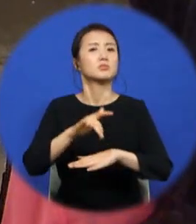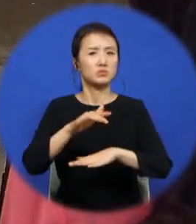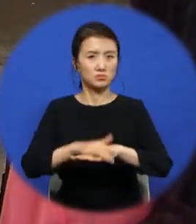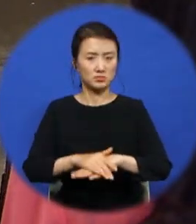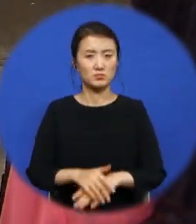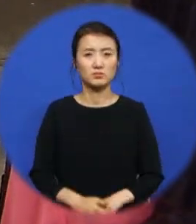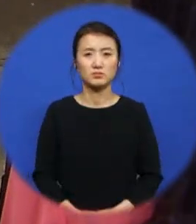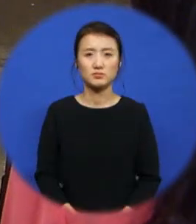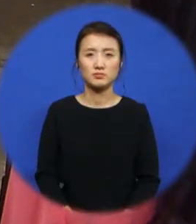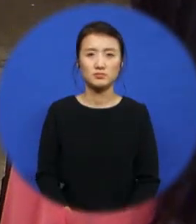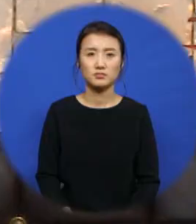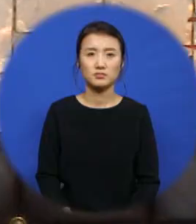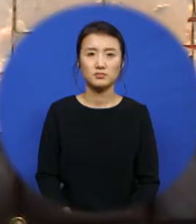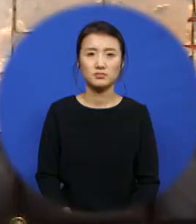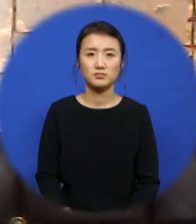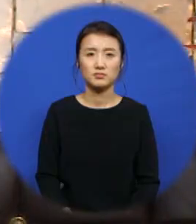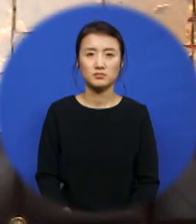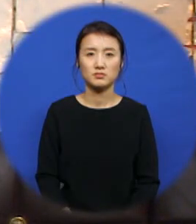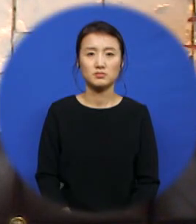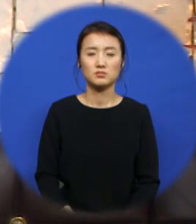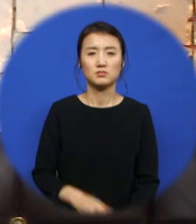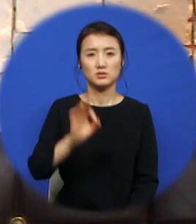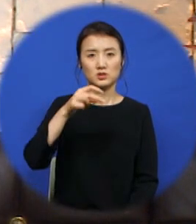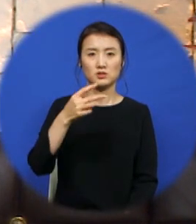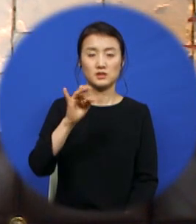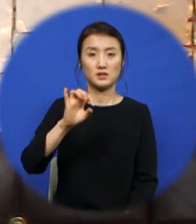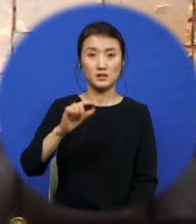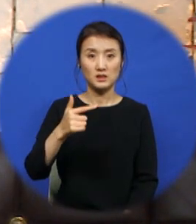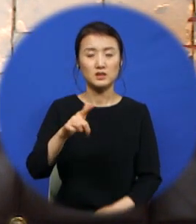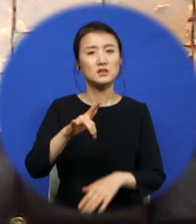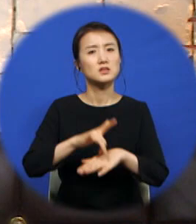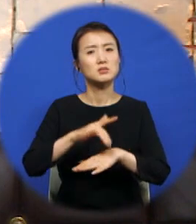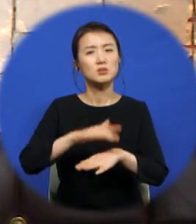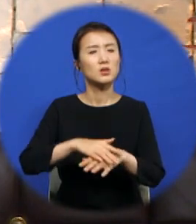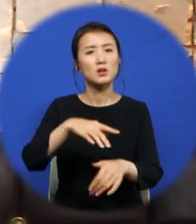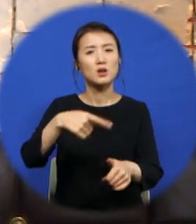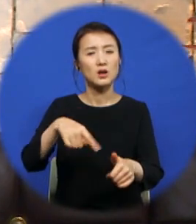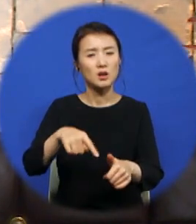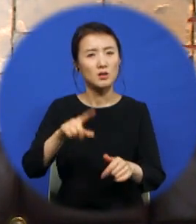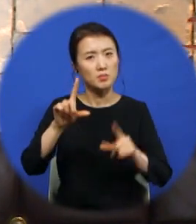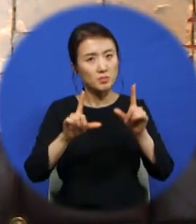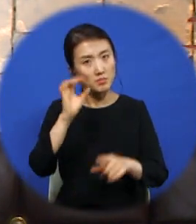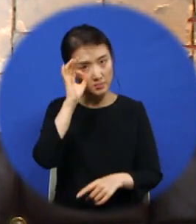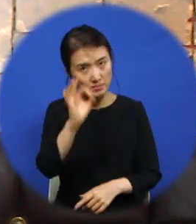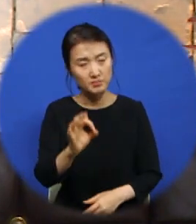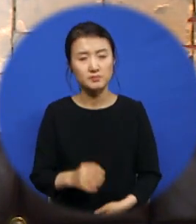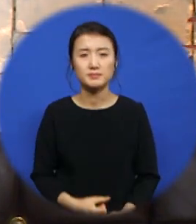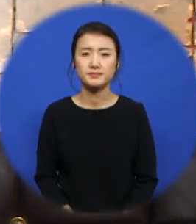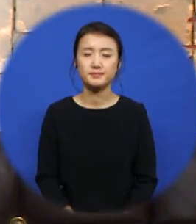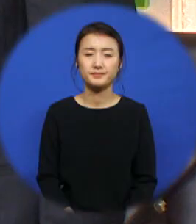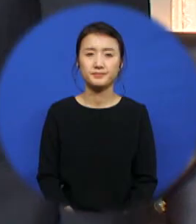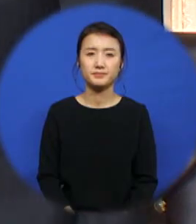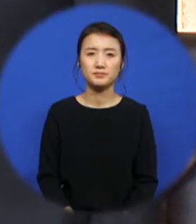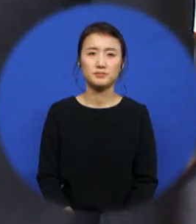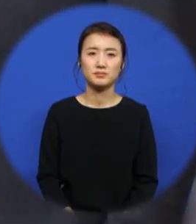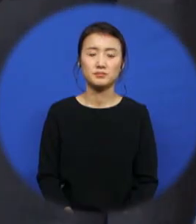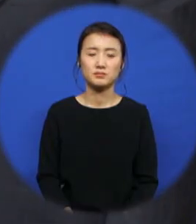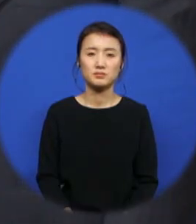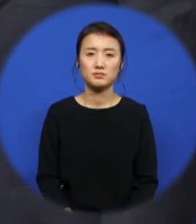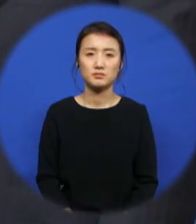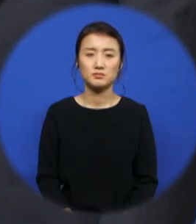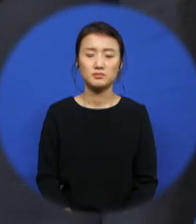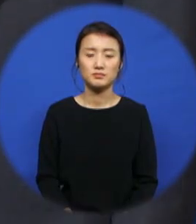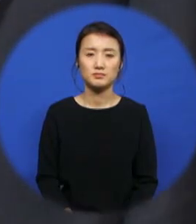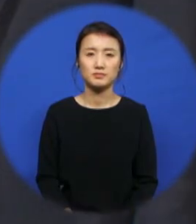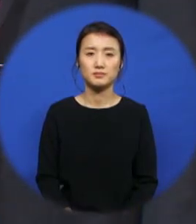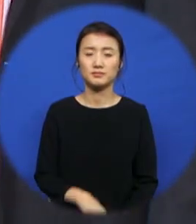예 그래서 유대인들은 그러면 습관을 어떻게 가르치는가 한번 살펴보도록 하겠습니다 예